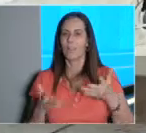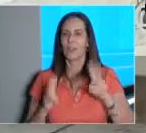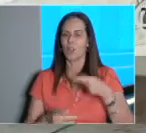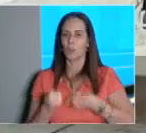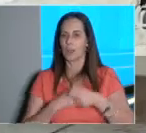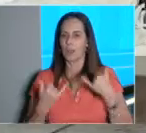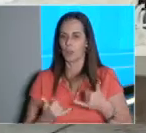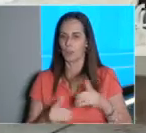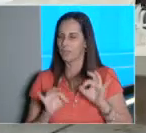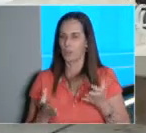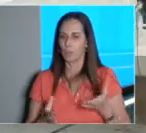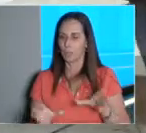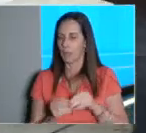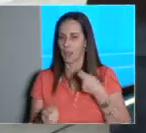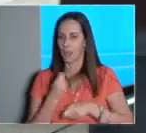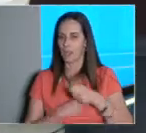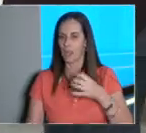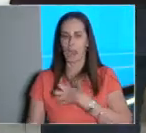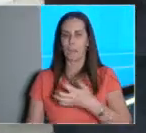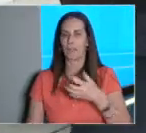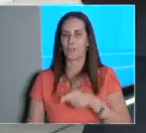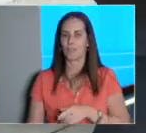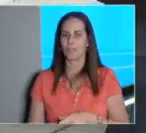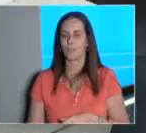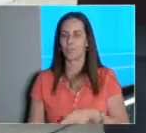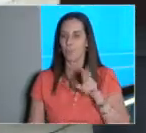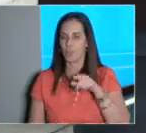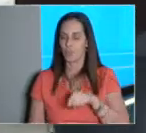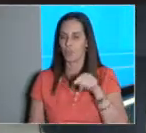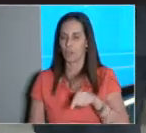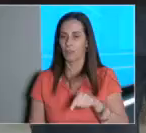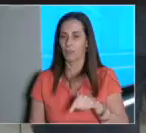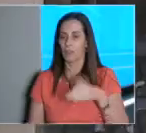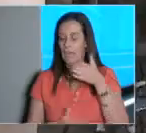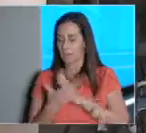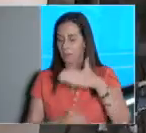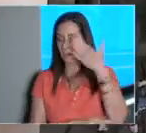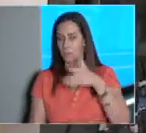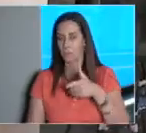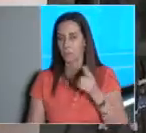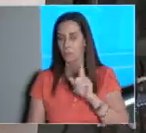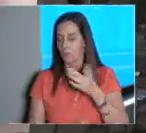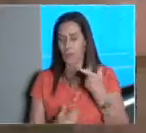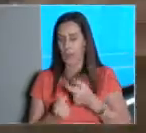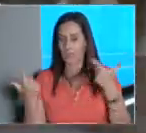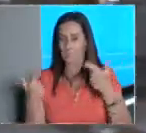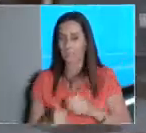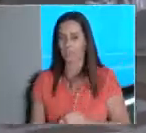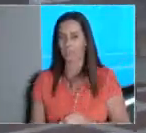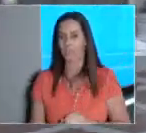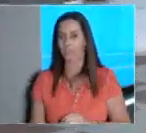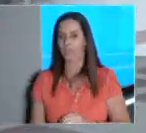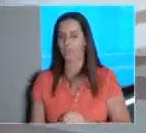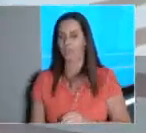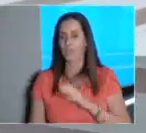לנו בכלכלה היום בדיוק, עם הכלכלה הקפיטליסטית של זהו? יש לך כאן חצי מדינה שלא גומרת את